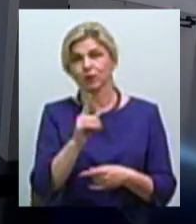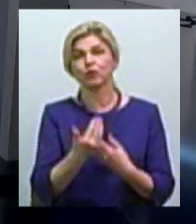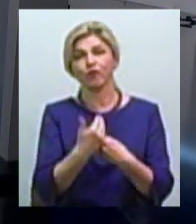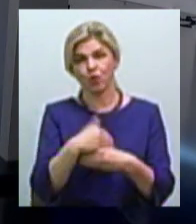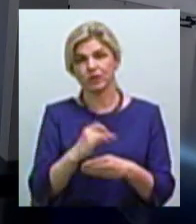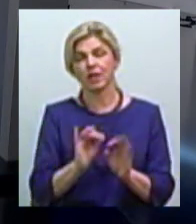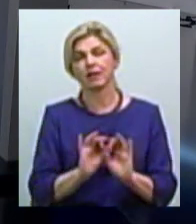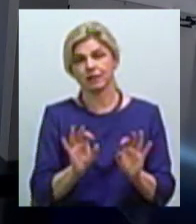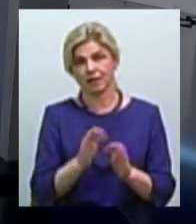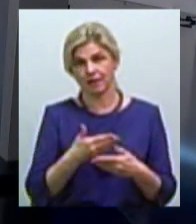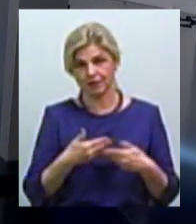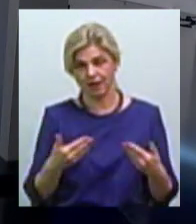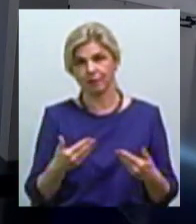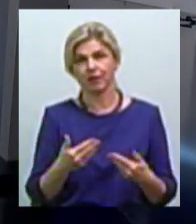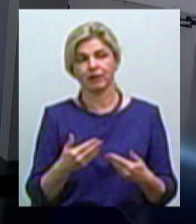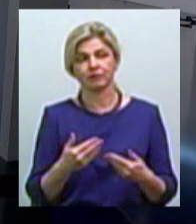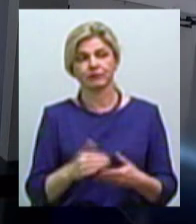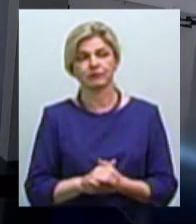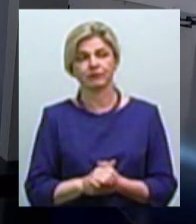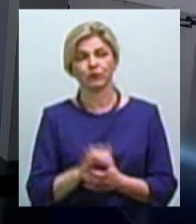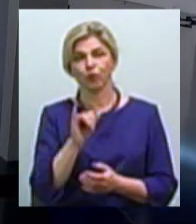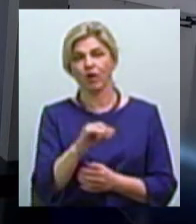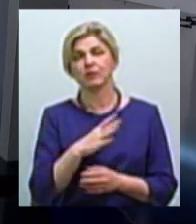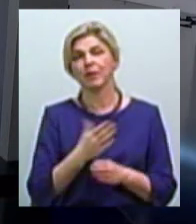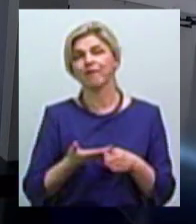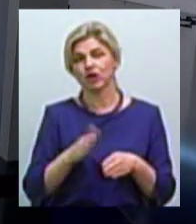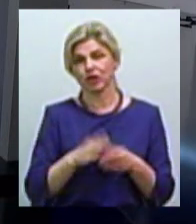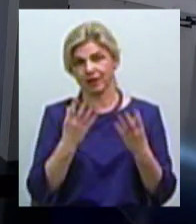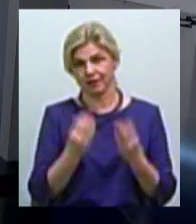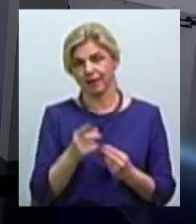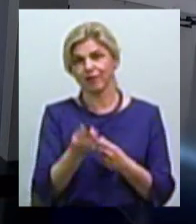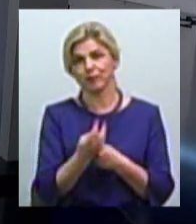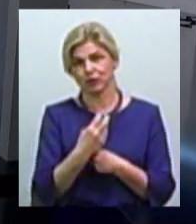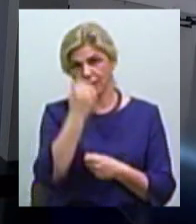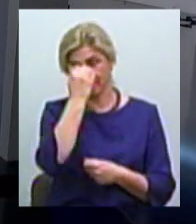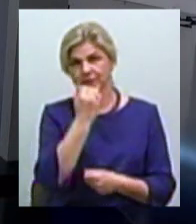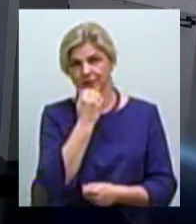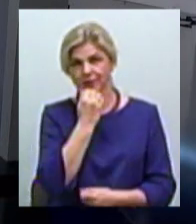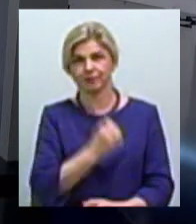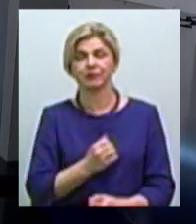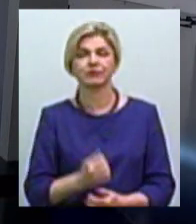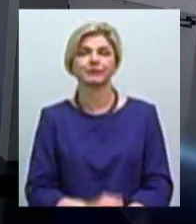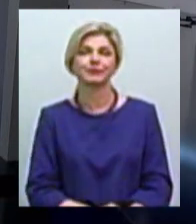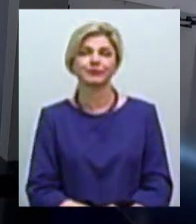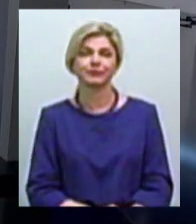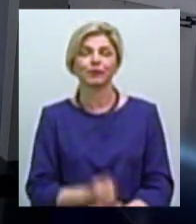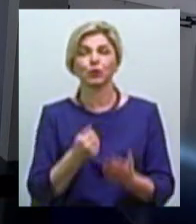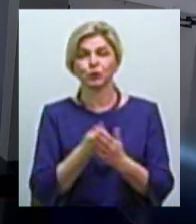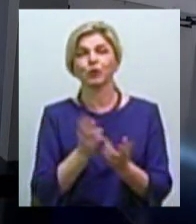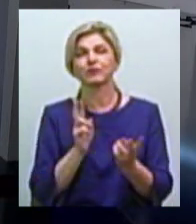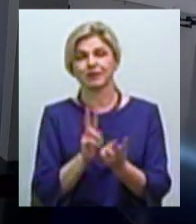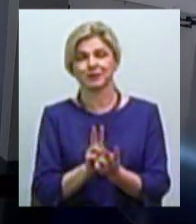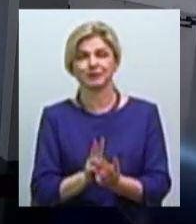і прийшли сьогодні. Адже у вас був важкий день, і все ж таки ви прийшли. Спасибі. Це була тема дня, якою буде